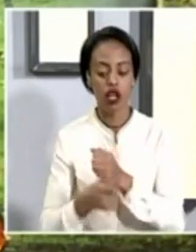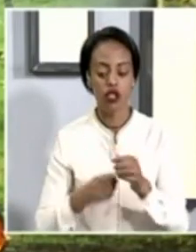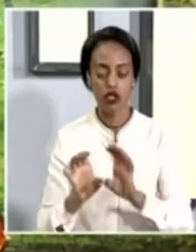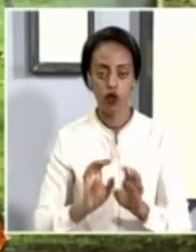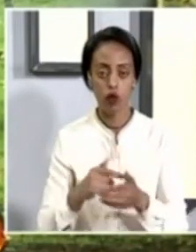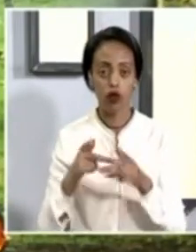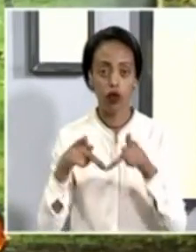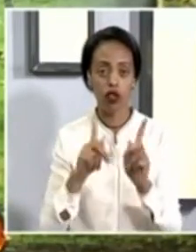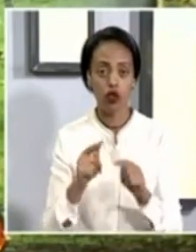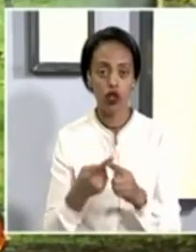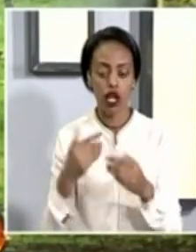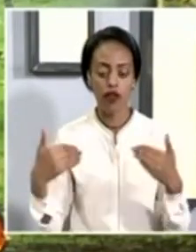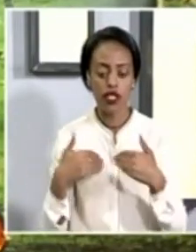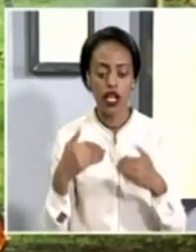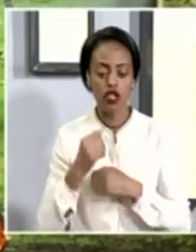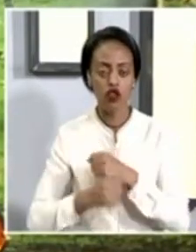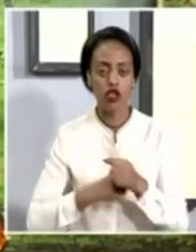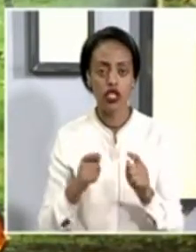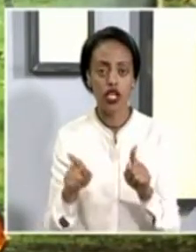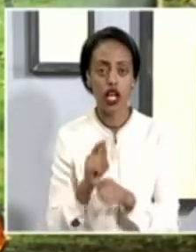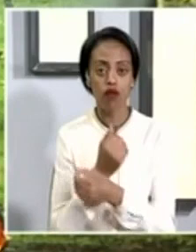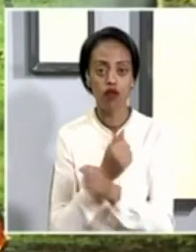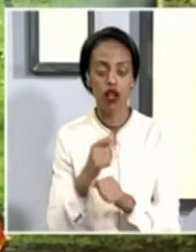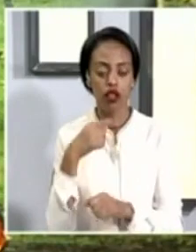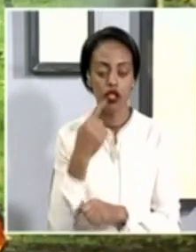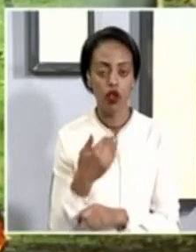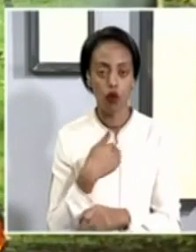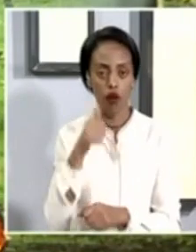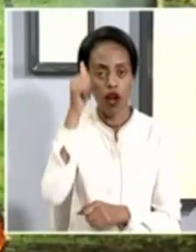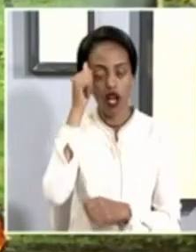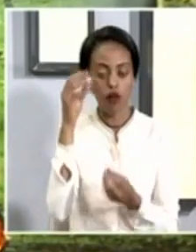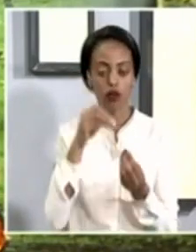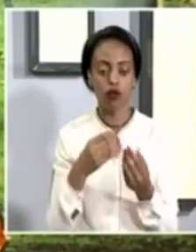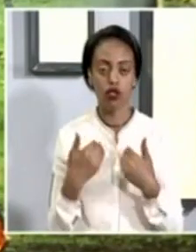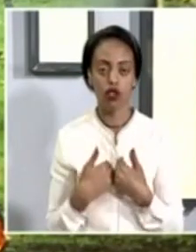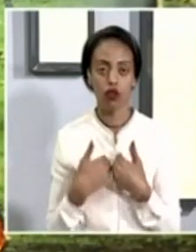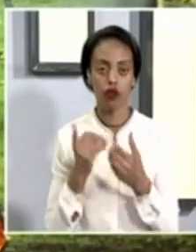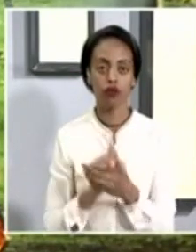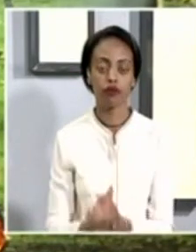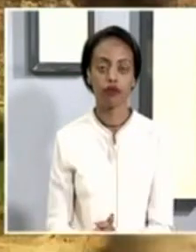اتوم حارسوتون كابسيقاتن تنكن كم زدحانو تزاري بوملو ألم باريا قابر كم سعب كاغربوي